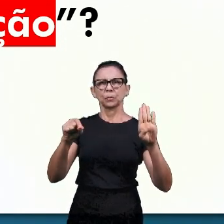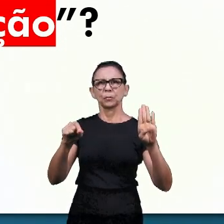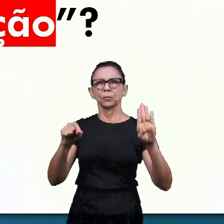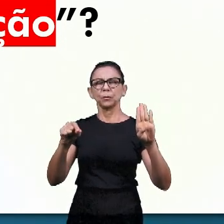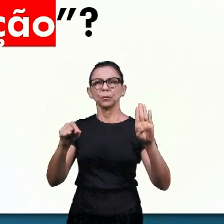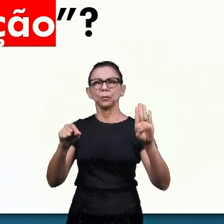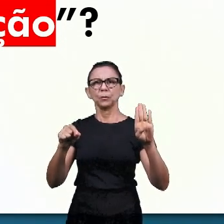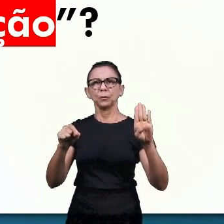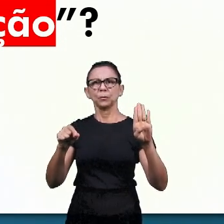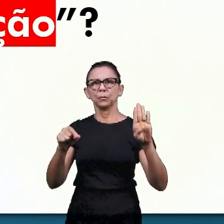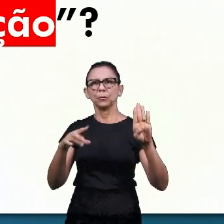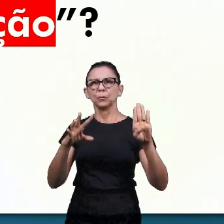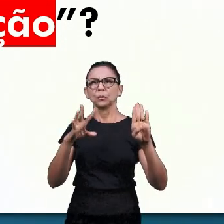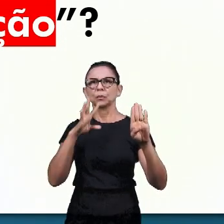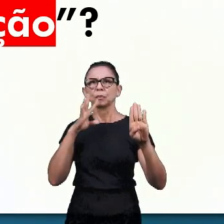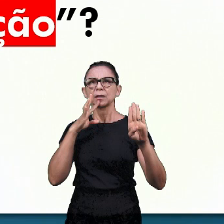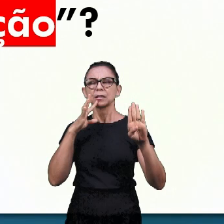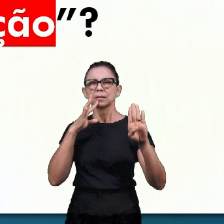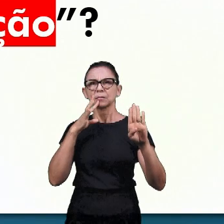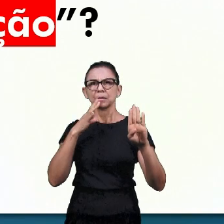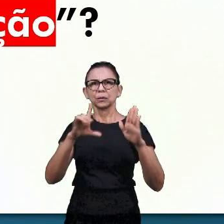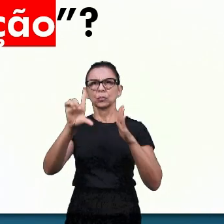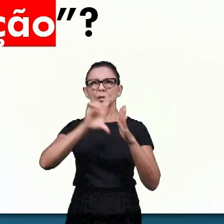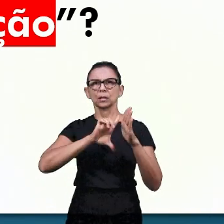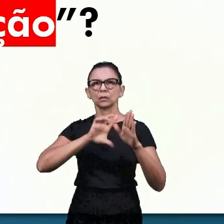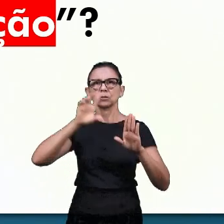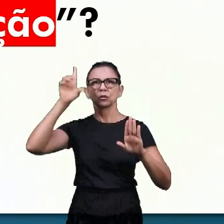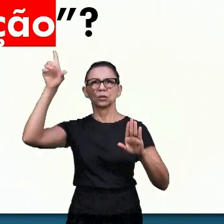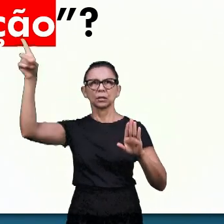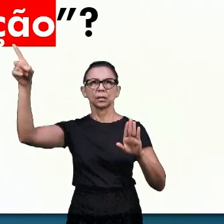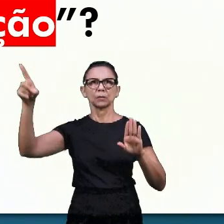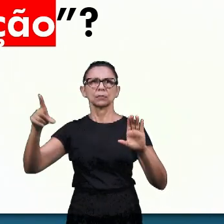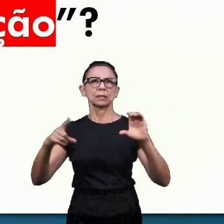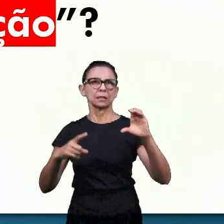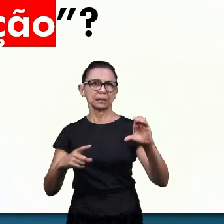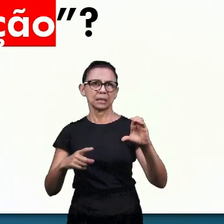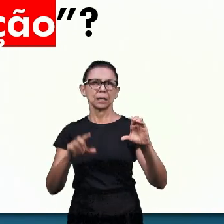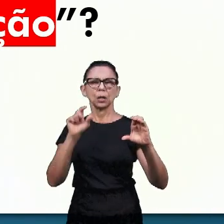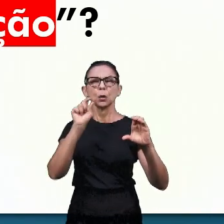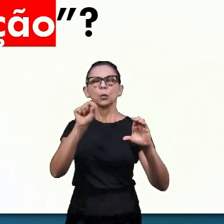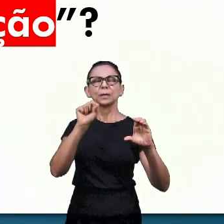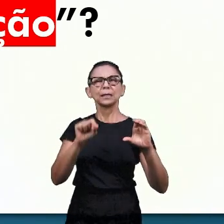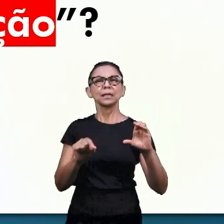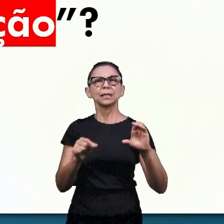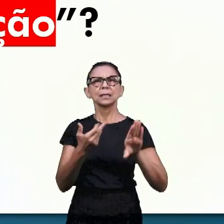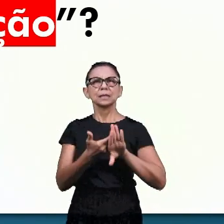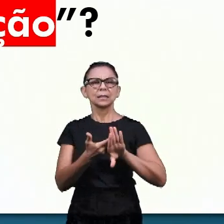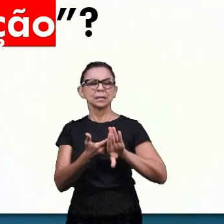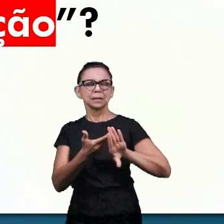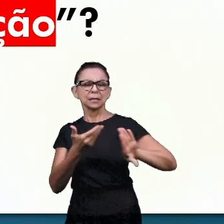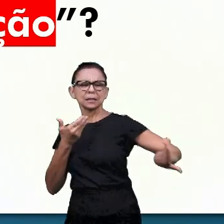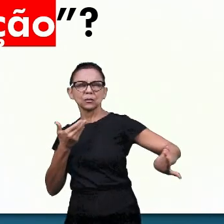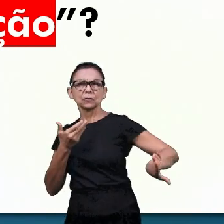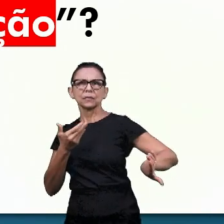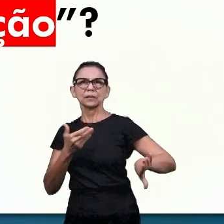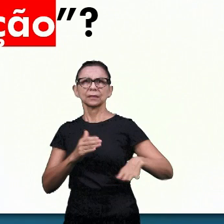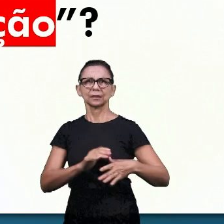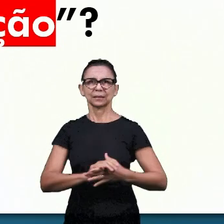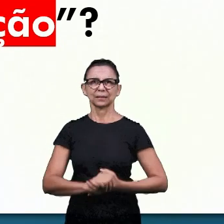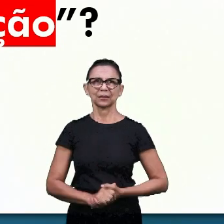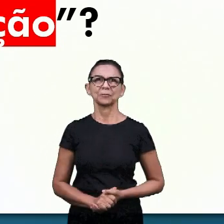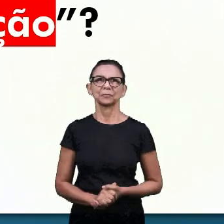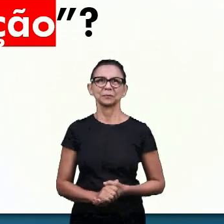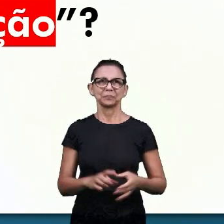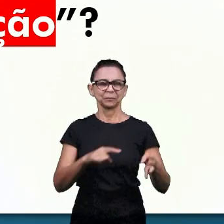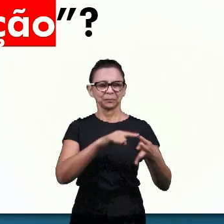C. Qu'est-ce que veut dire l'expression en sanctification? Donc, nous sommes en train d'entrer dans la doctrine de sanctification,